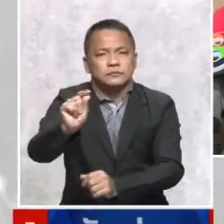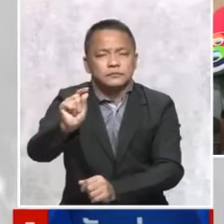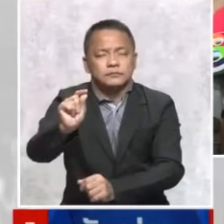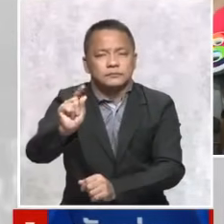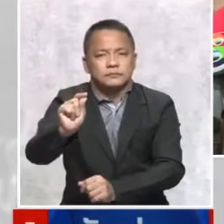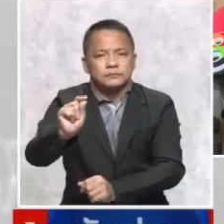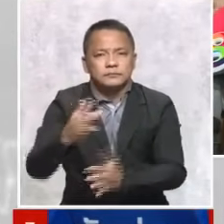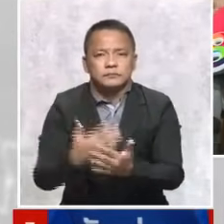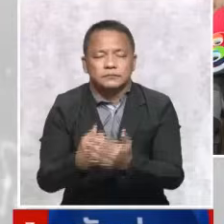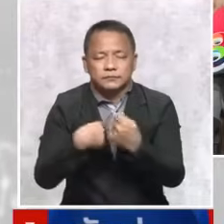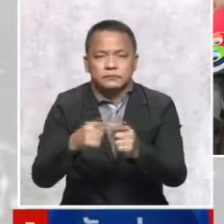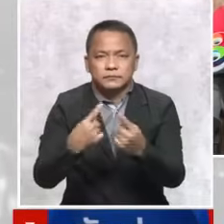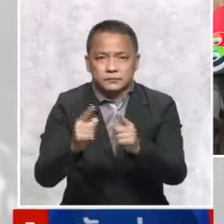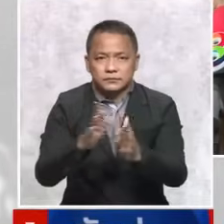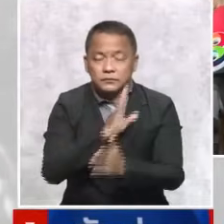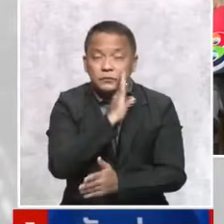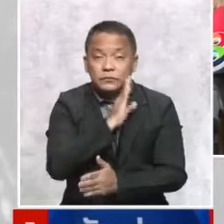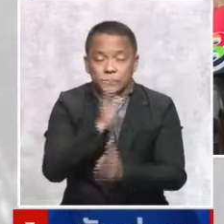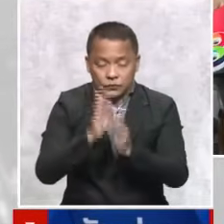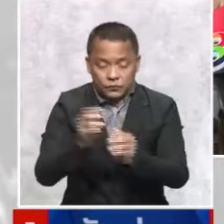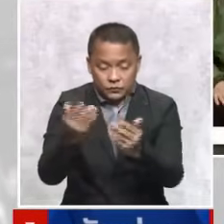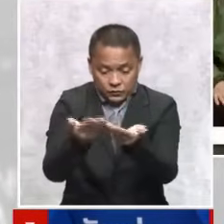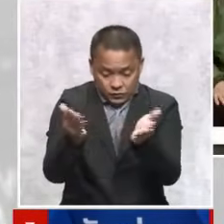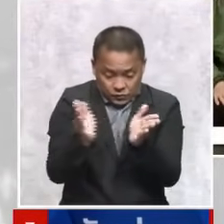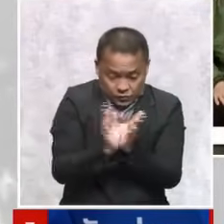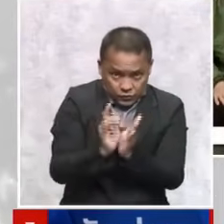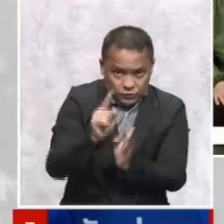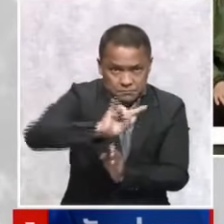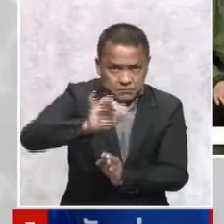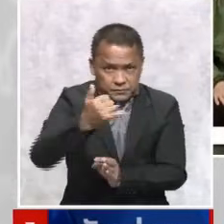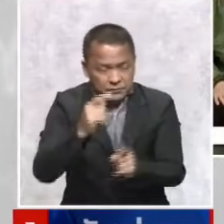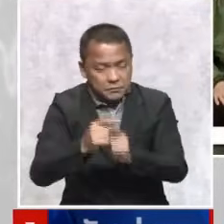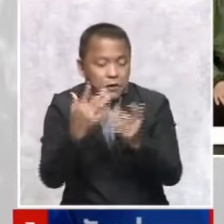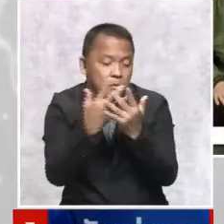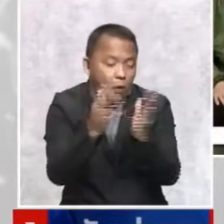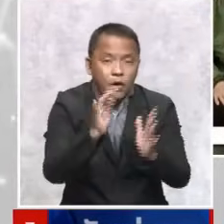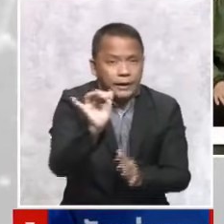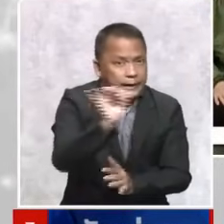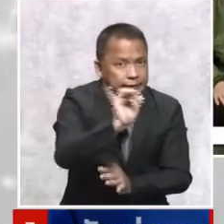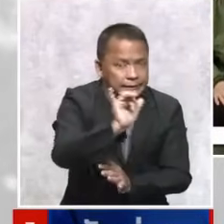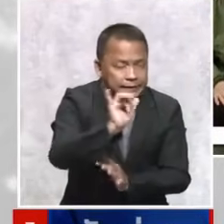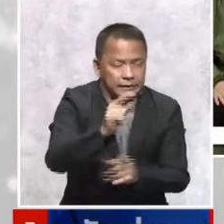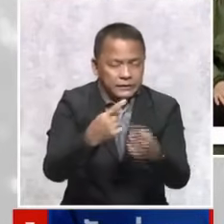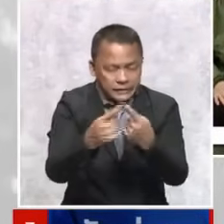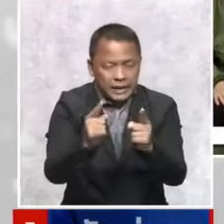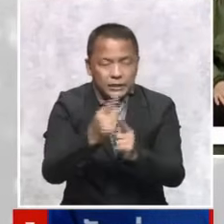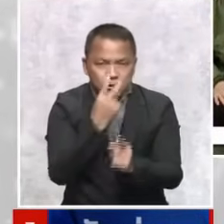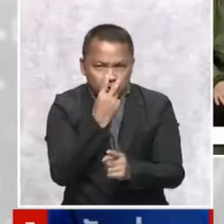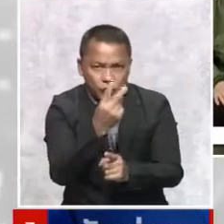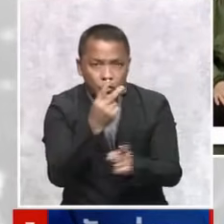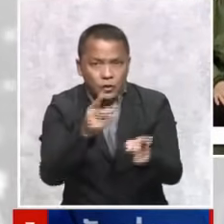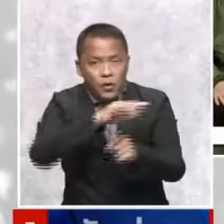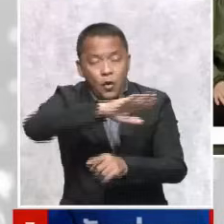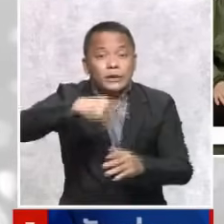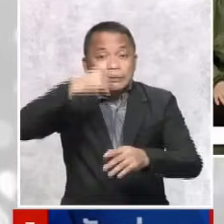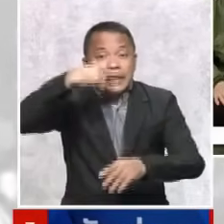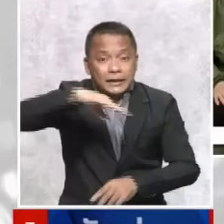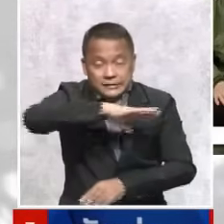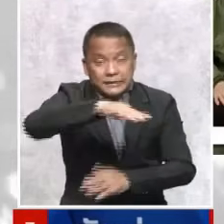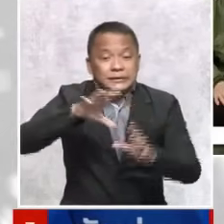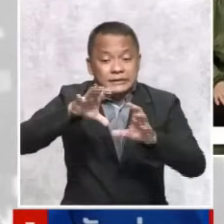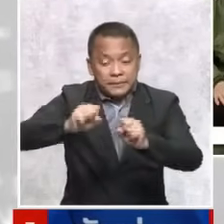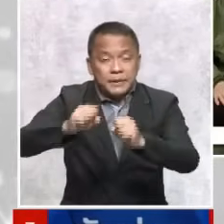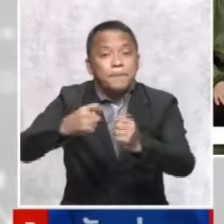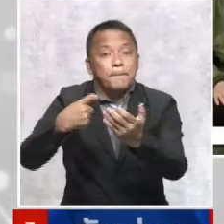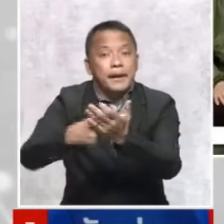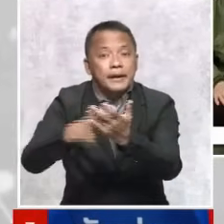นี่ยถึงแม้ว่าคนในครอบครัวอาจจะไม่ได้รับการปล่อยตัวในรอบนี้แต่ก็ได้เห็นว่าคนไทยที่ถูกจับไป